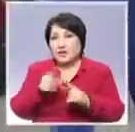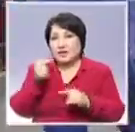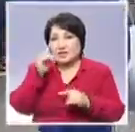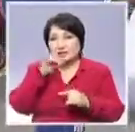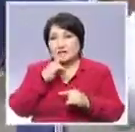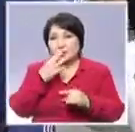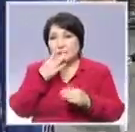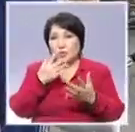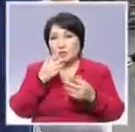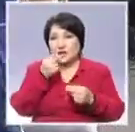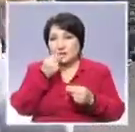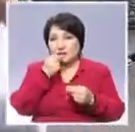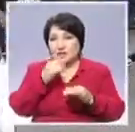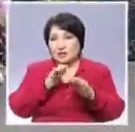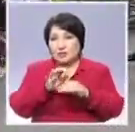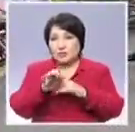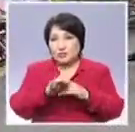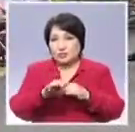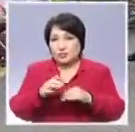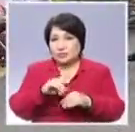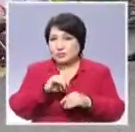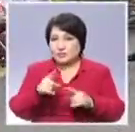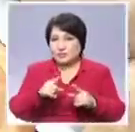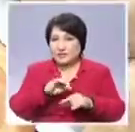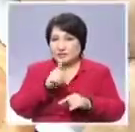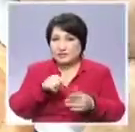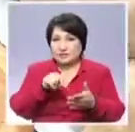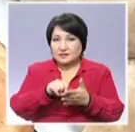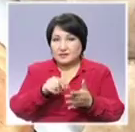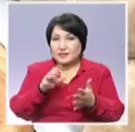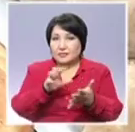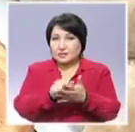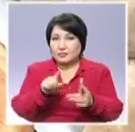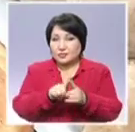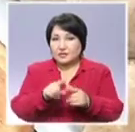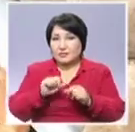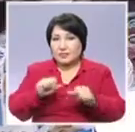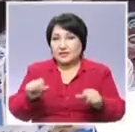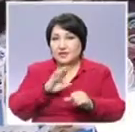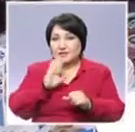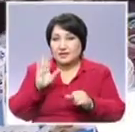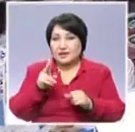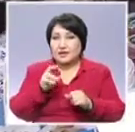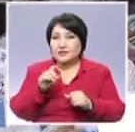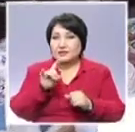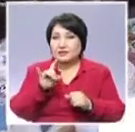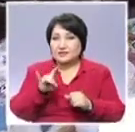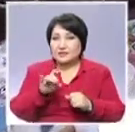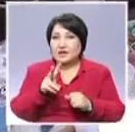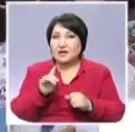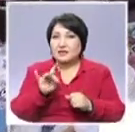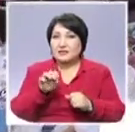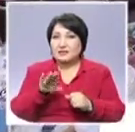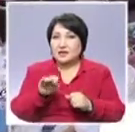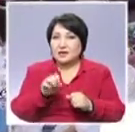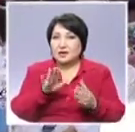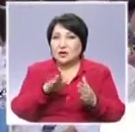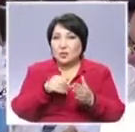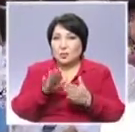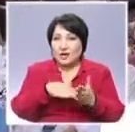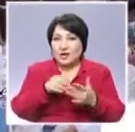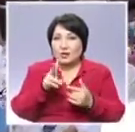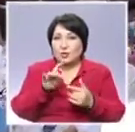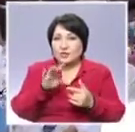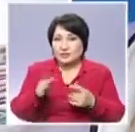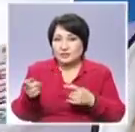ісіне мықтап ден қойған. Алып шаһардағы жәрмеңкеге жылда қатысатын батырана ил қазық арта мен құрт майын ала келіпті. Несібесін төртіліктен тапқан